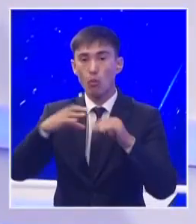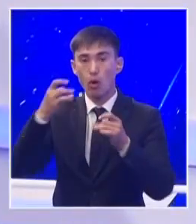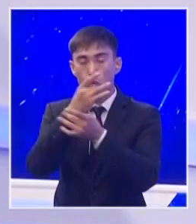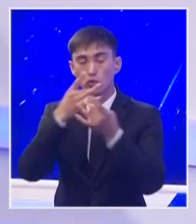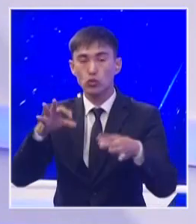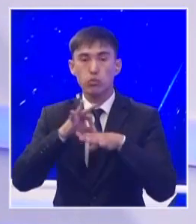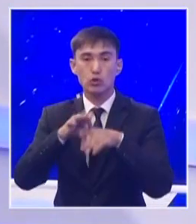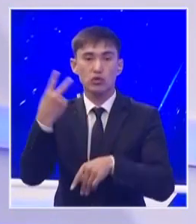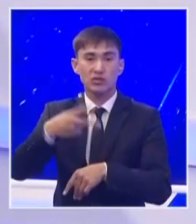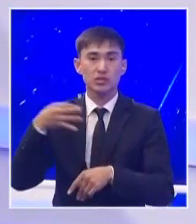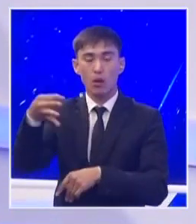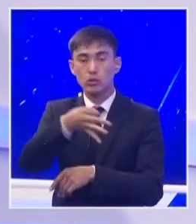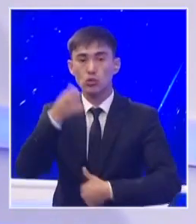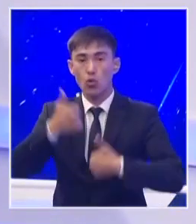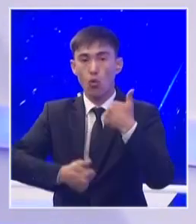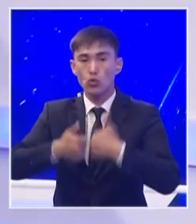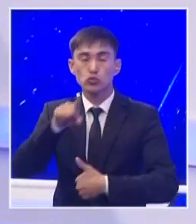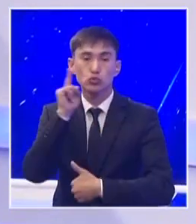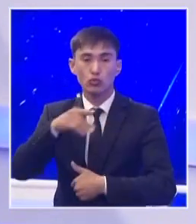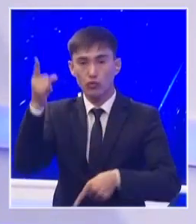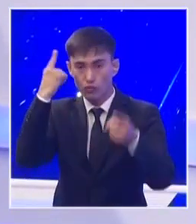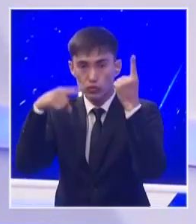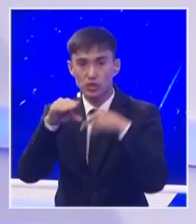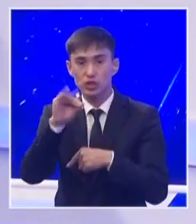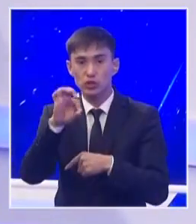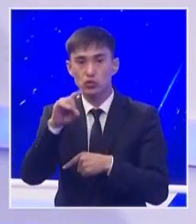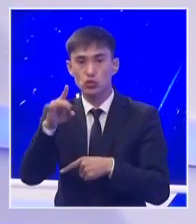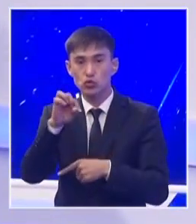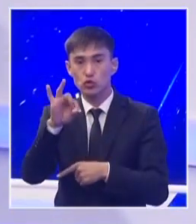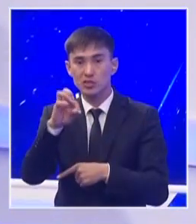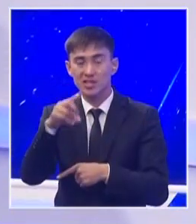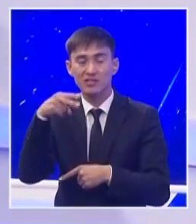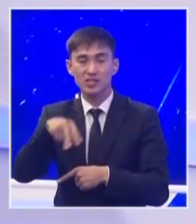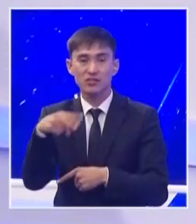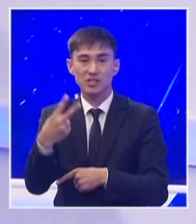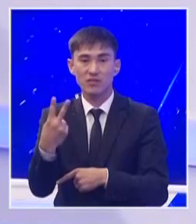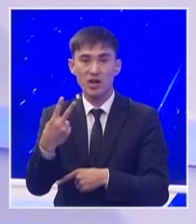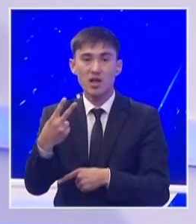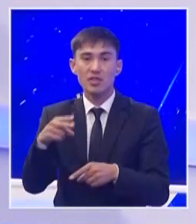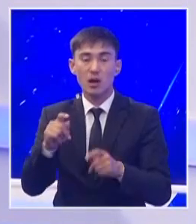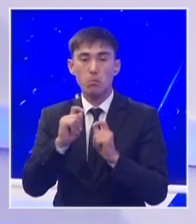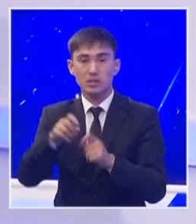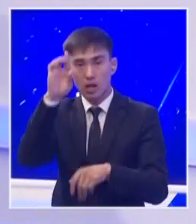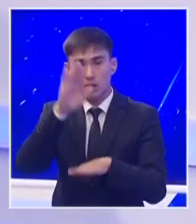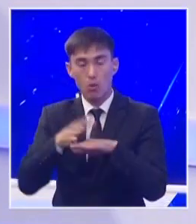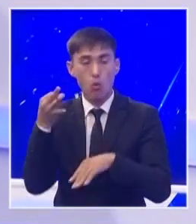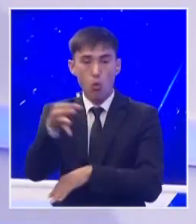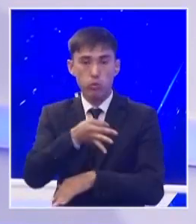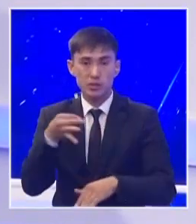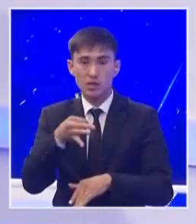прошел 20-й областной конкурс юного творчества ЖТСУ «Жулдыздары-2022» на приз Акима